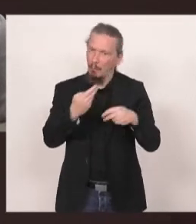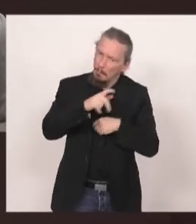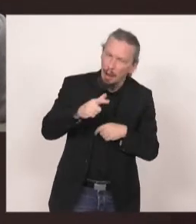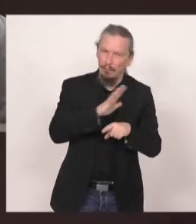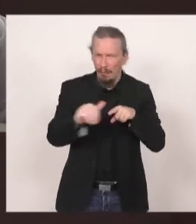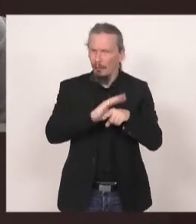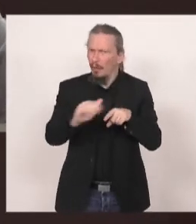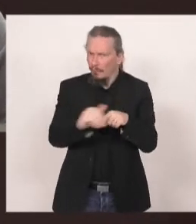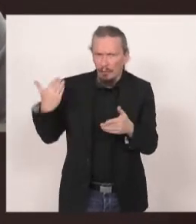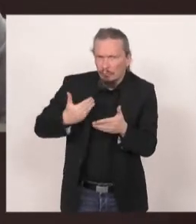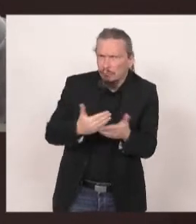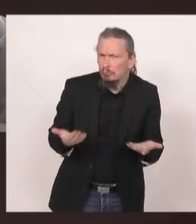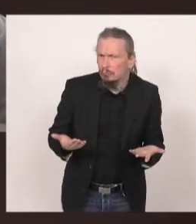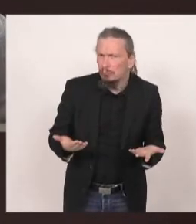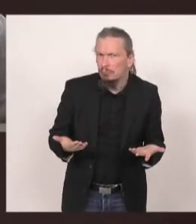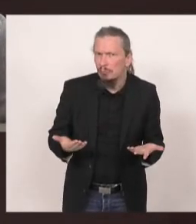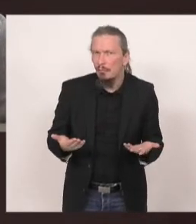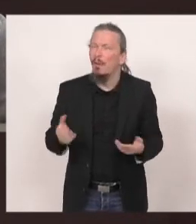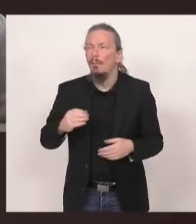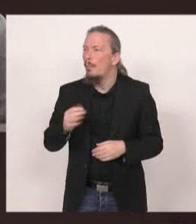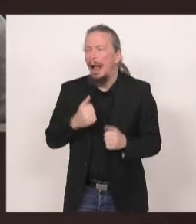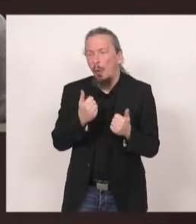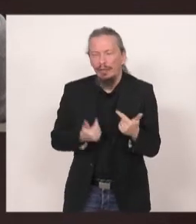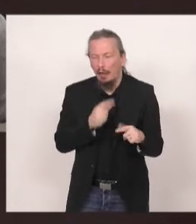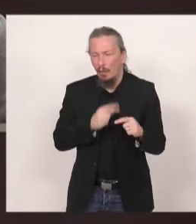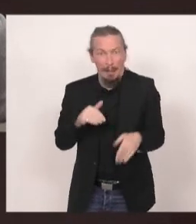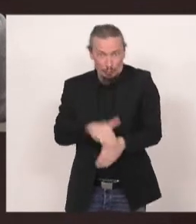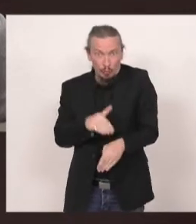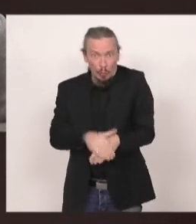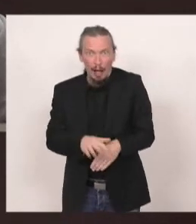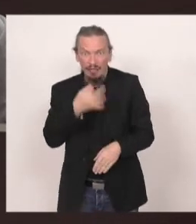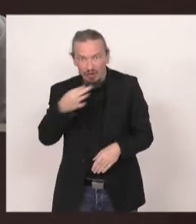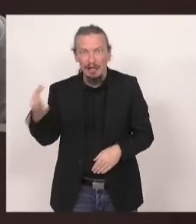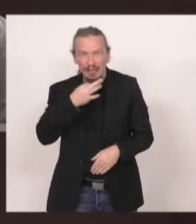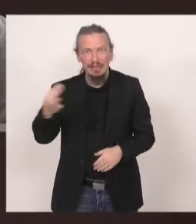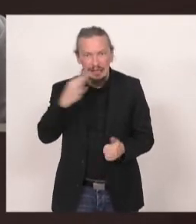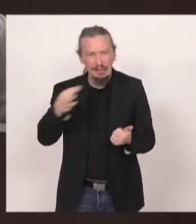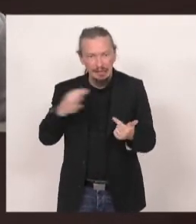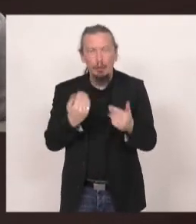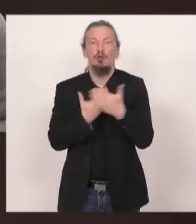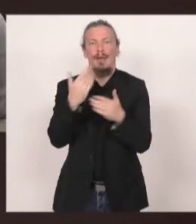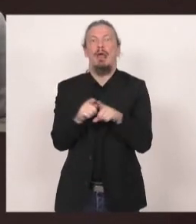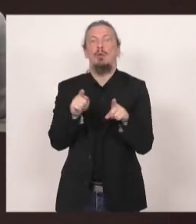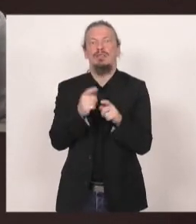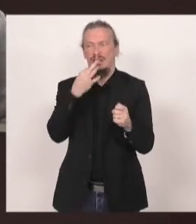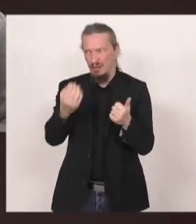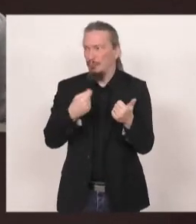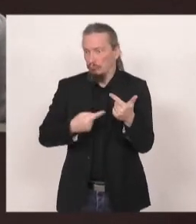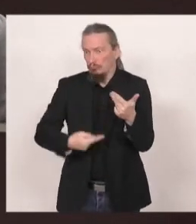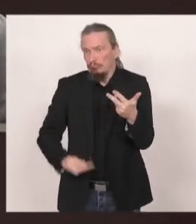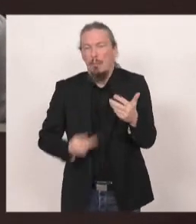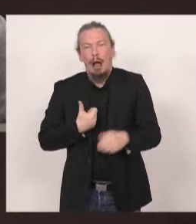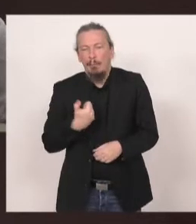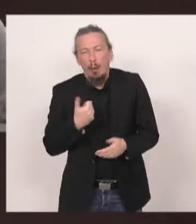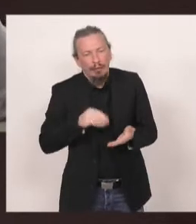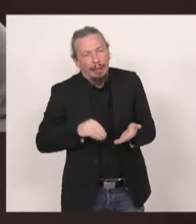métropolitaines. Et j'aurais pu compter le nombre de fois où, rien que ce soir, on a déjà parlé de ces sujets-là, ou ce matin en bureau, pour montrer